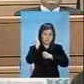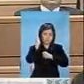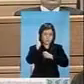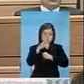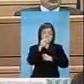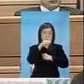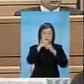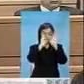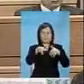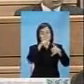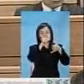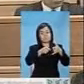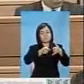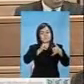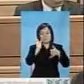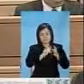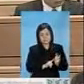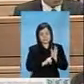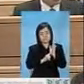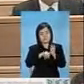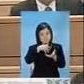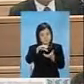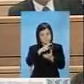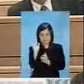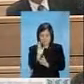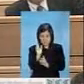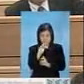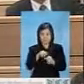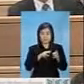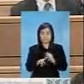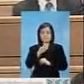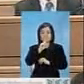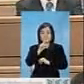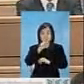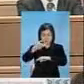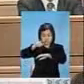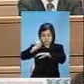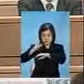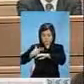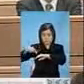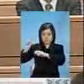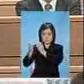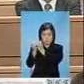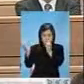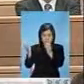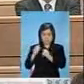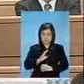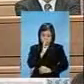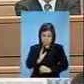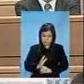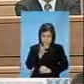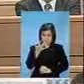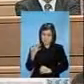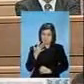คยใช้แต่กรุณาอย่ามาใช้ในสภาแห่งนี้ครับเพราะการกล่าวหาประธานศาลรัฐธรรมนูญนั้นไม่สง่างามครับและท่านบ